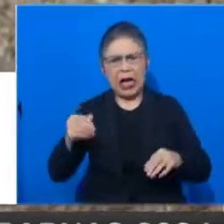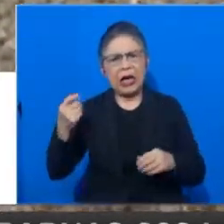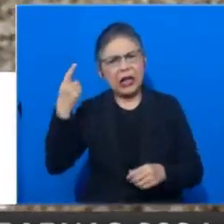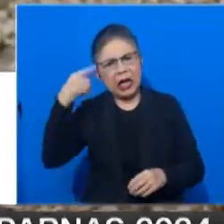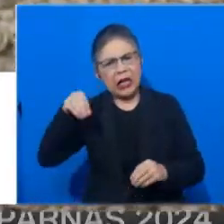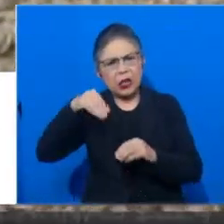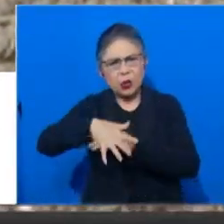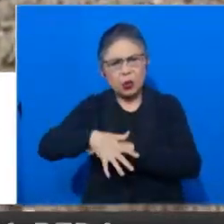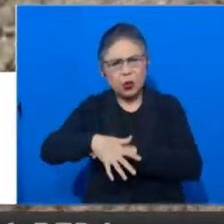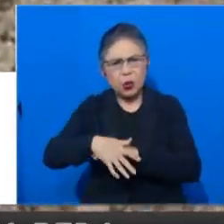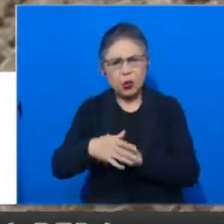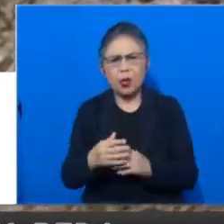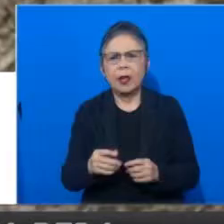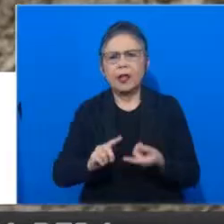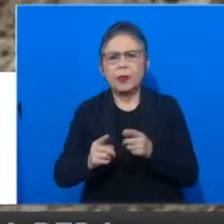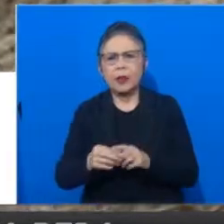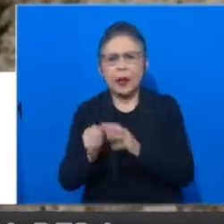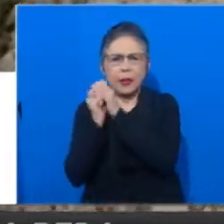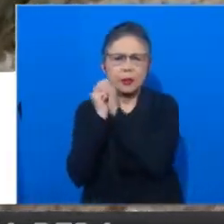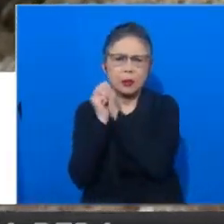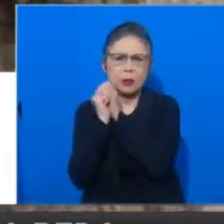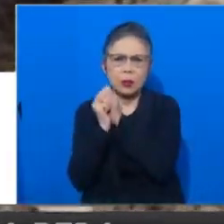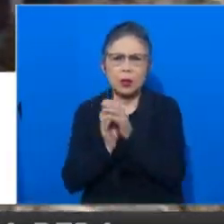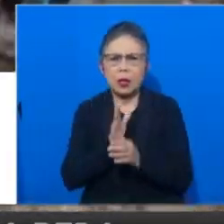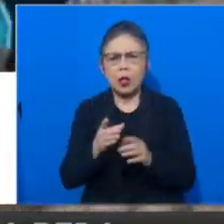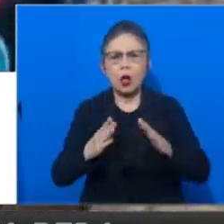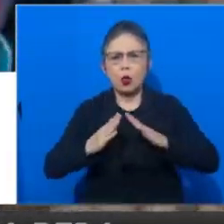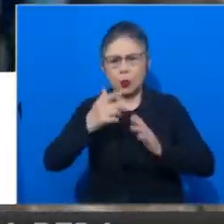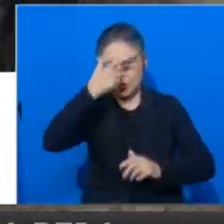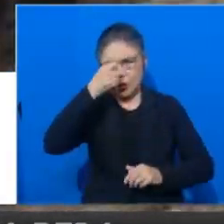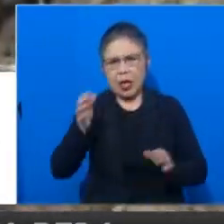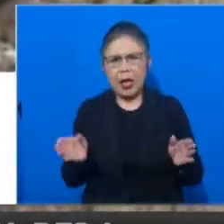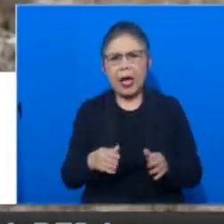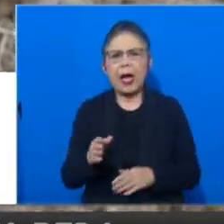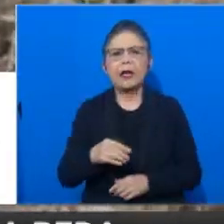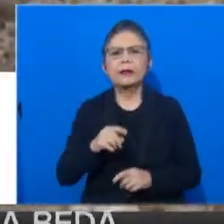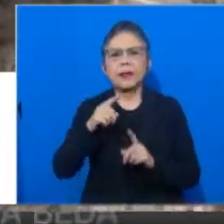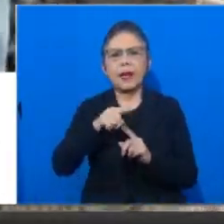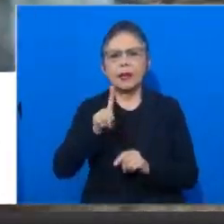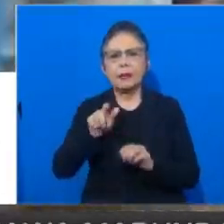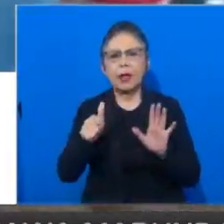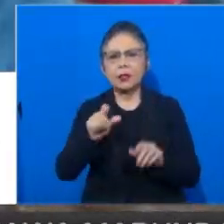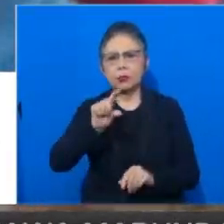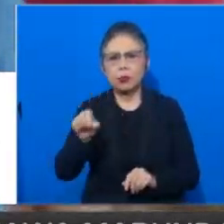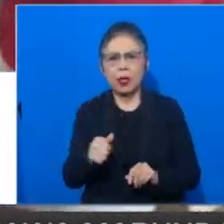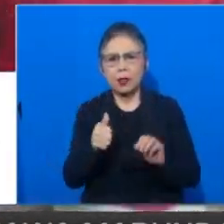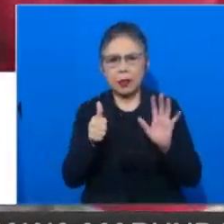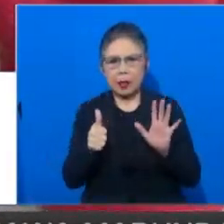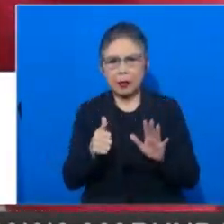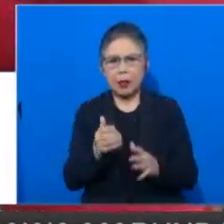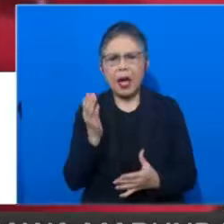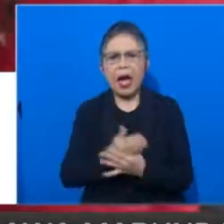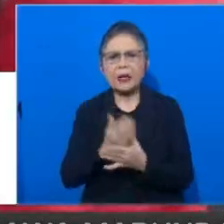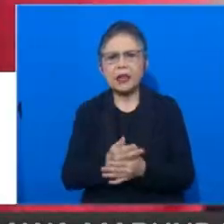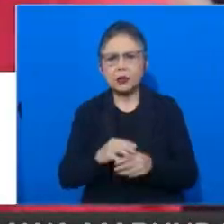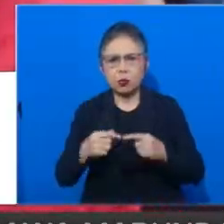warga mengantar tetangga mereka yang sakit untuk berobat ke puskesmas pada Minggu 16 Juni. Akses yang terputus akibat